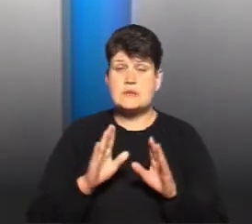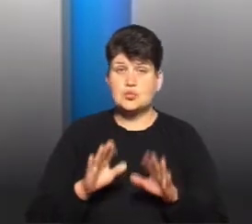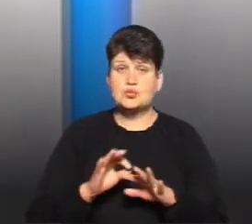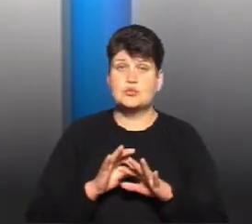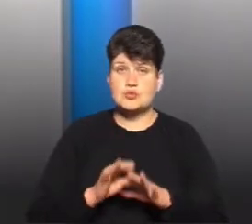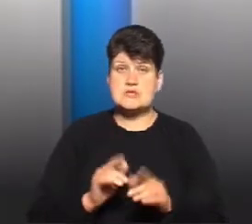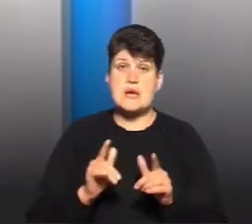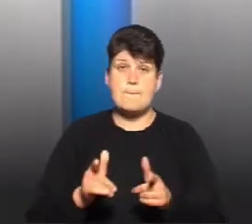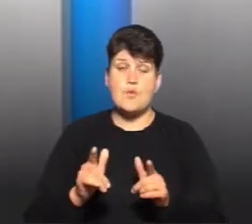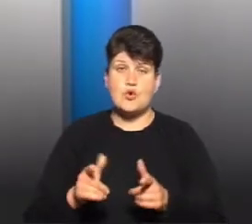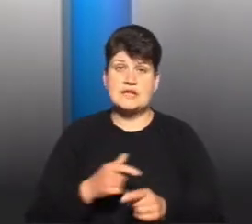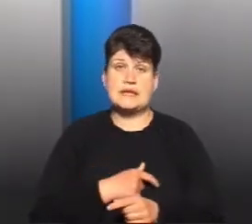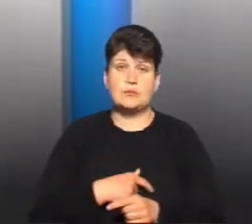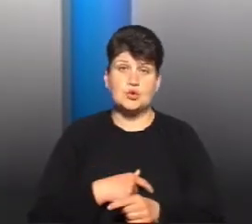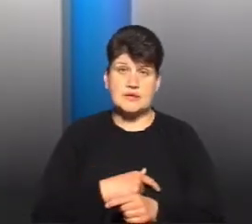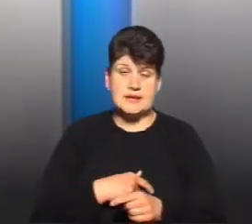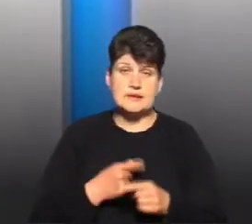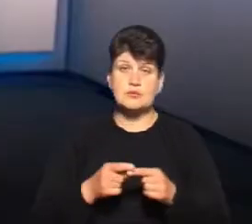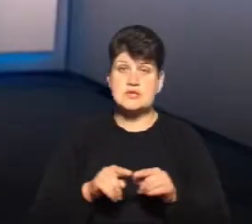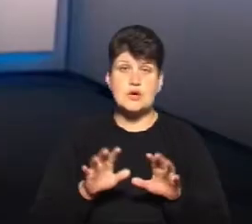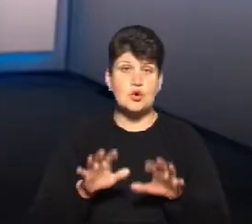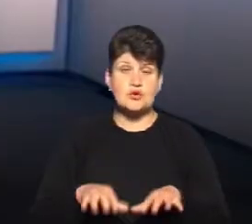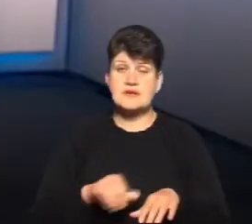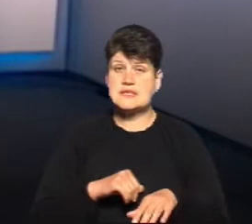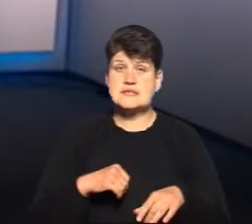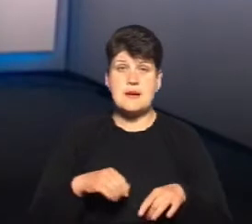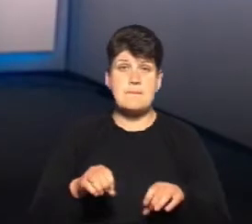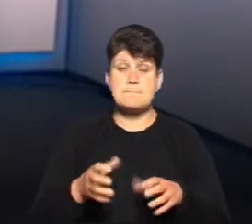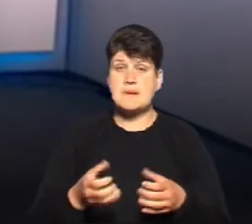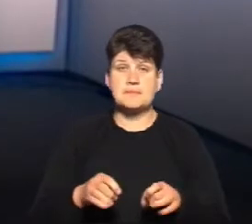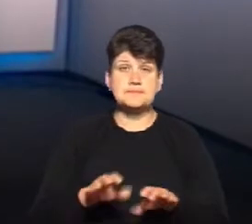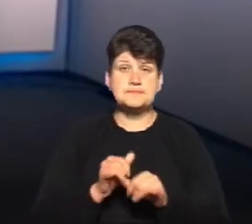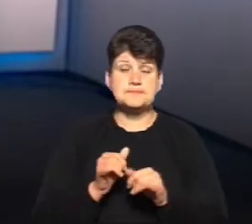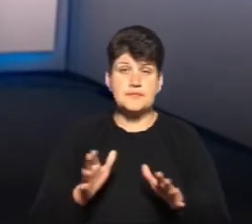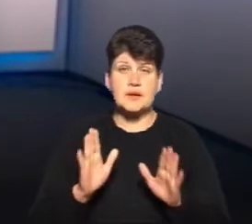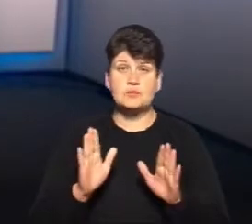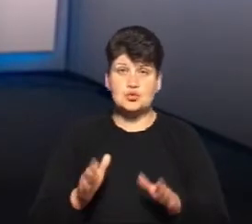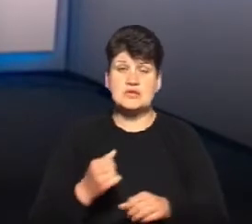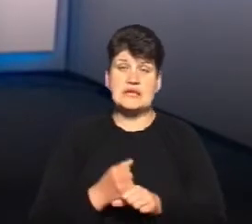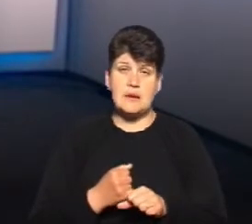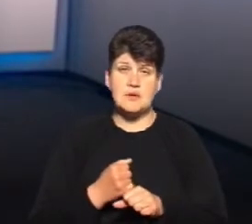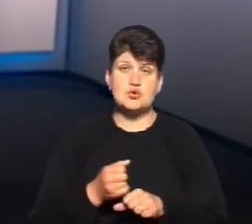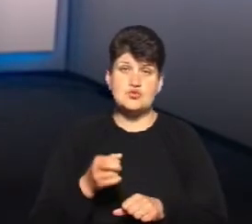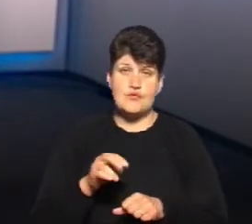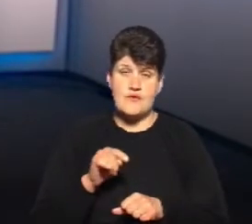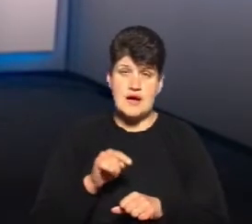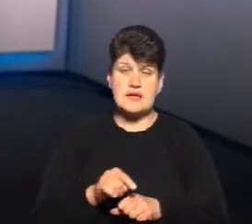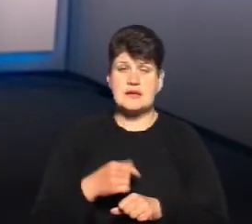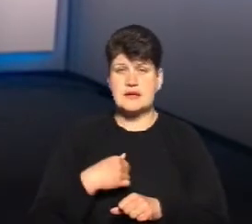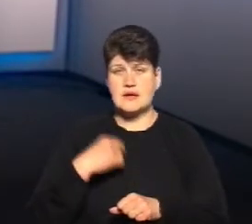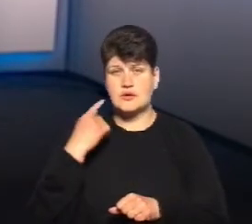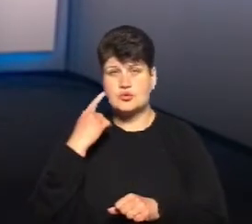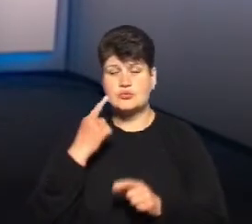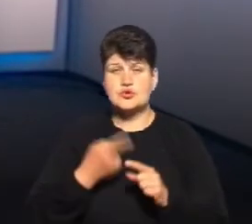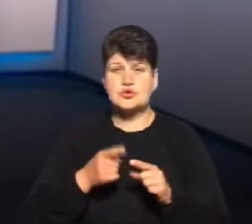з депутатами, тому що це сам голова такого рішення приймати не буде. Відповідно, для цього будуть певні напрацювання. І я думаю, що це принесе,